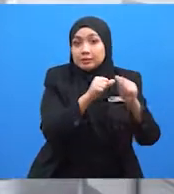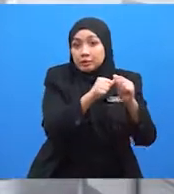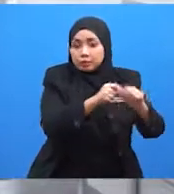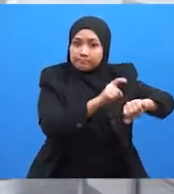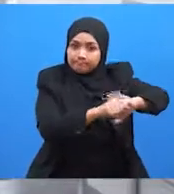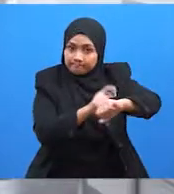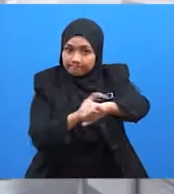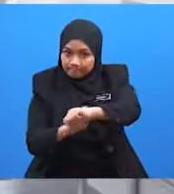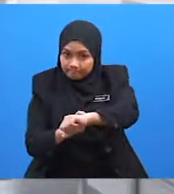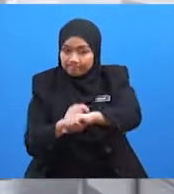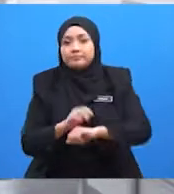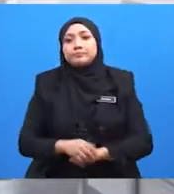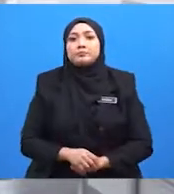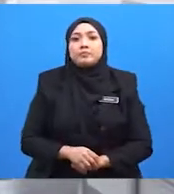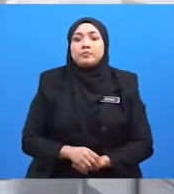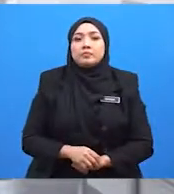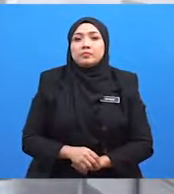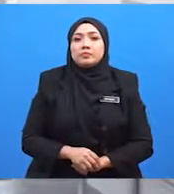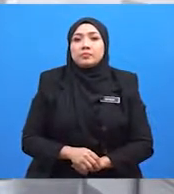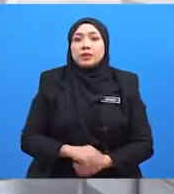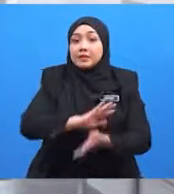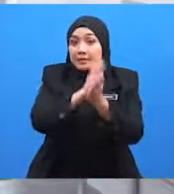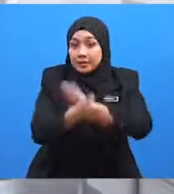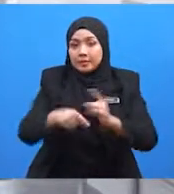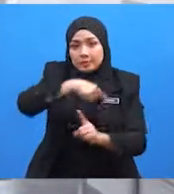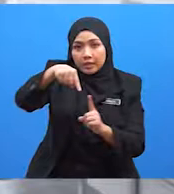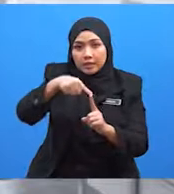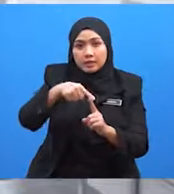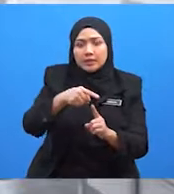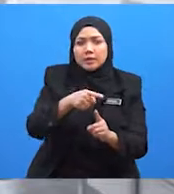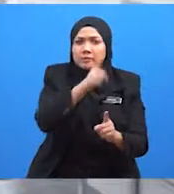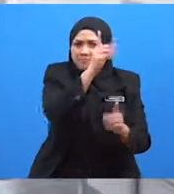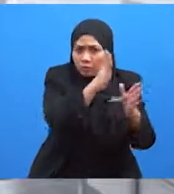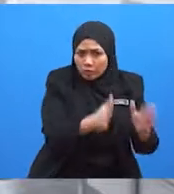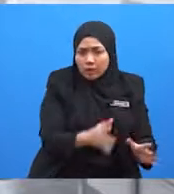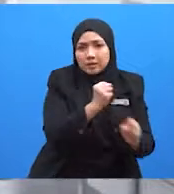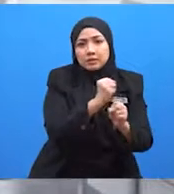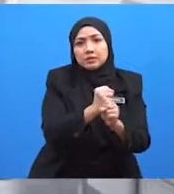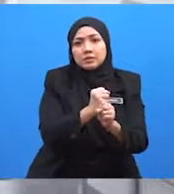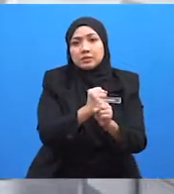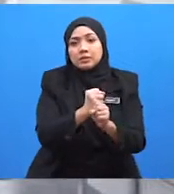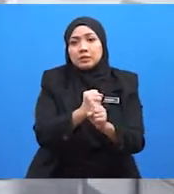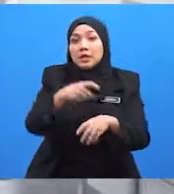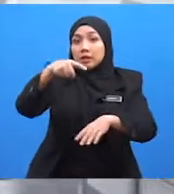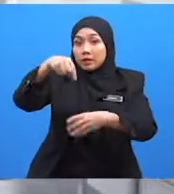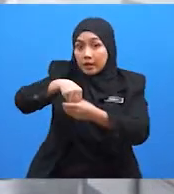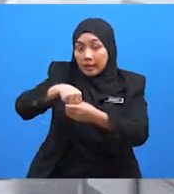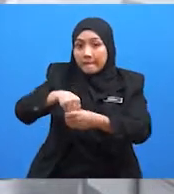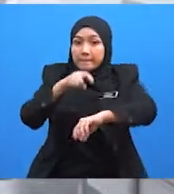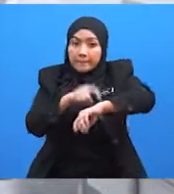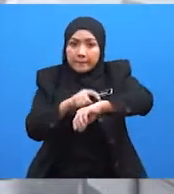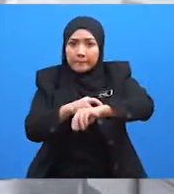Pengangguran bermusim berlaku apabila seseorang pekerja bekerja dalam jangka masa